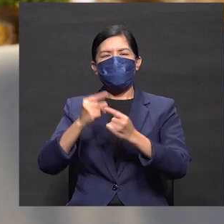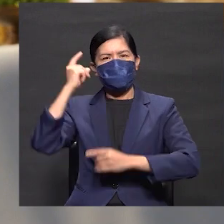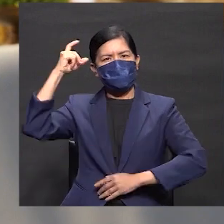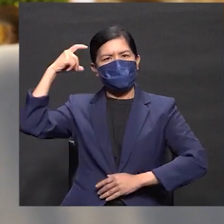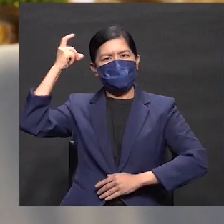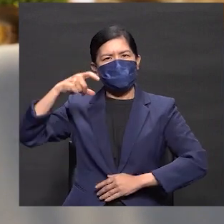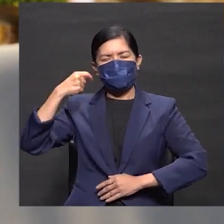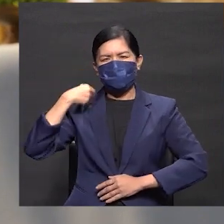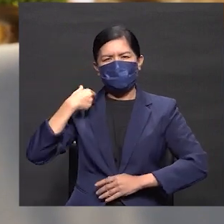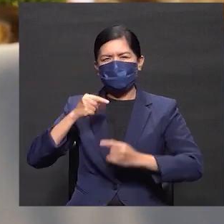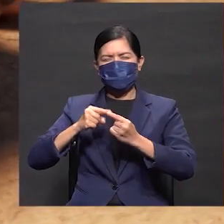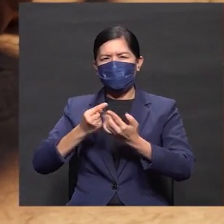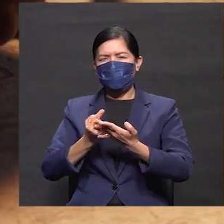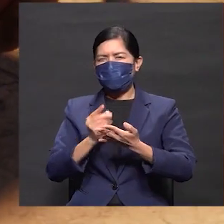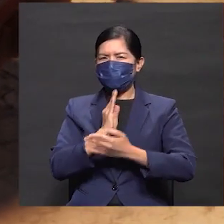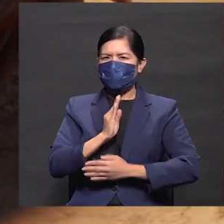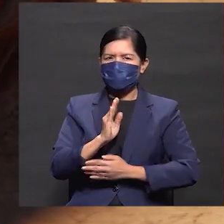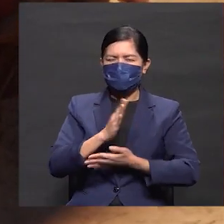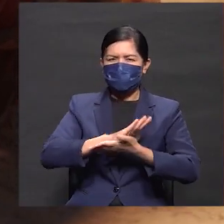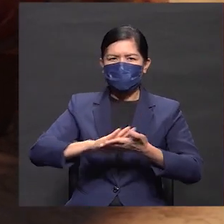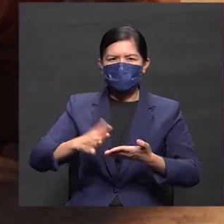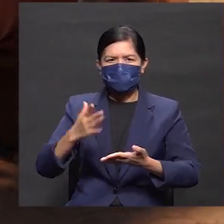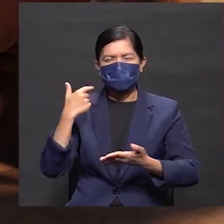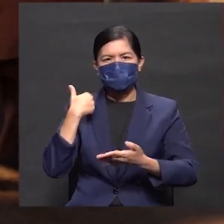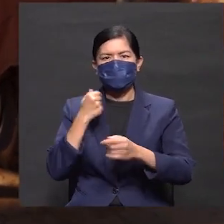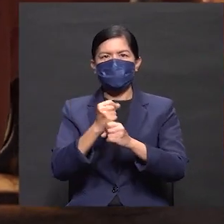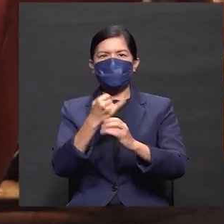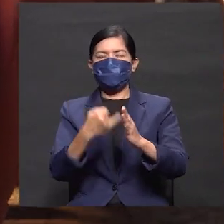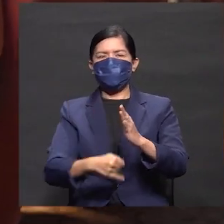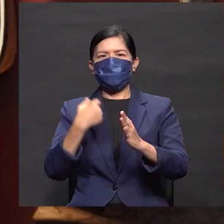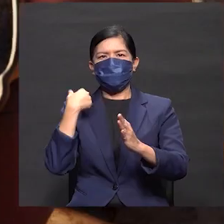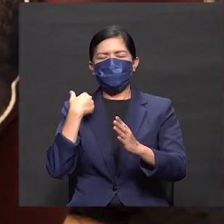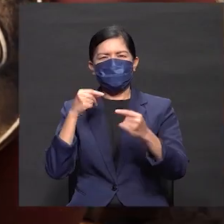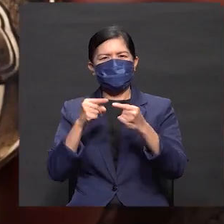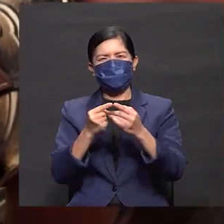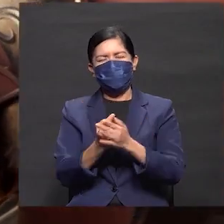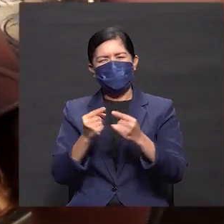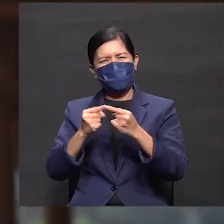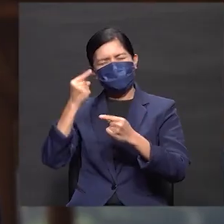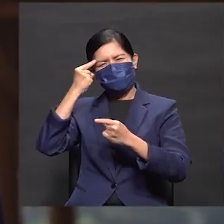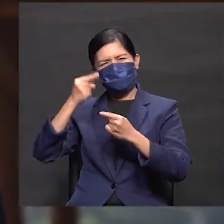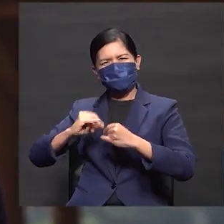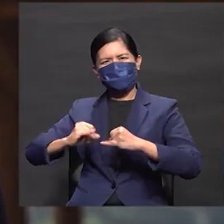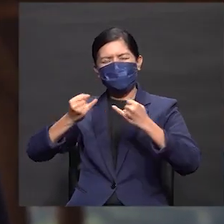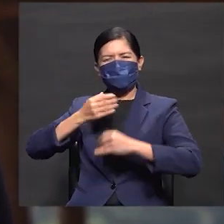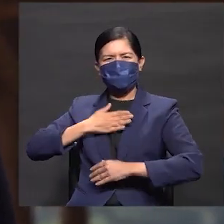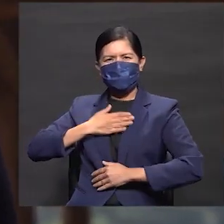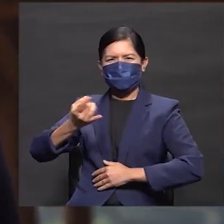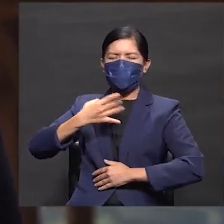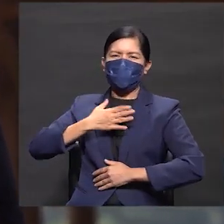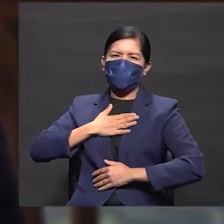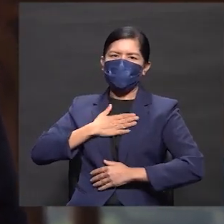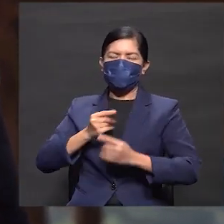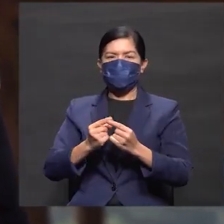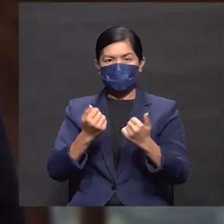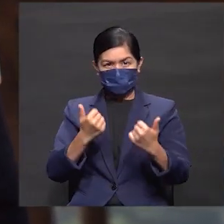าพขัตติยราชประเพณีประพฤติทางทุจริตคิดจักทำพยันตรายแก่เรานับแต่นี้ไปเบื้